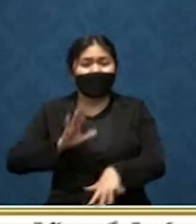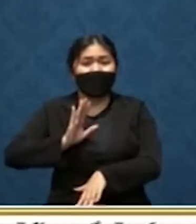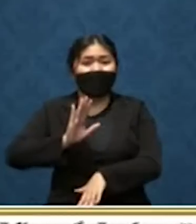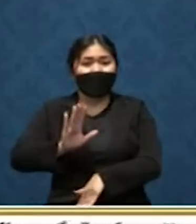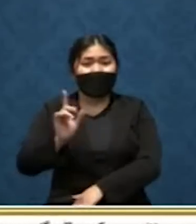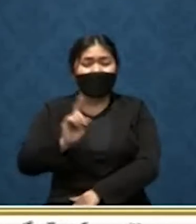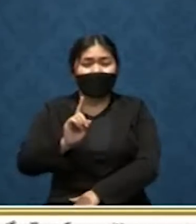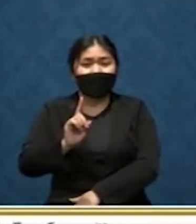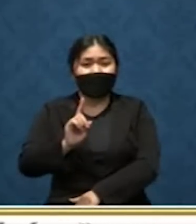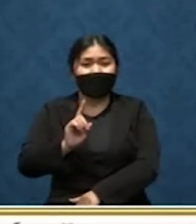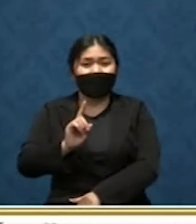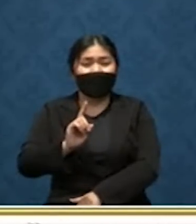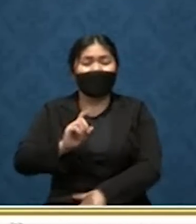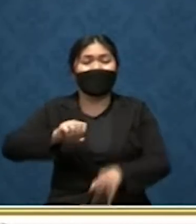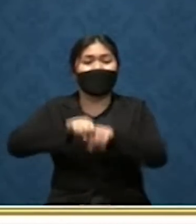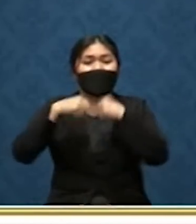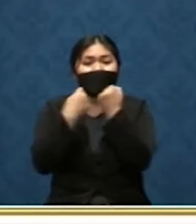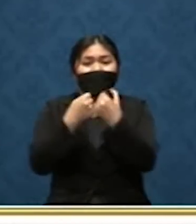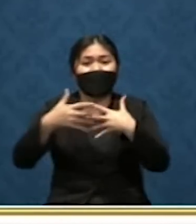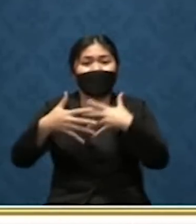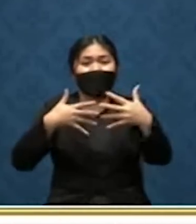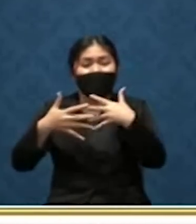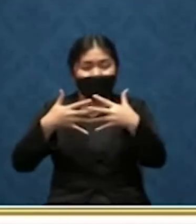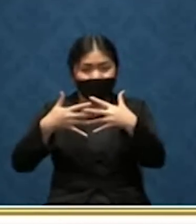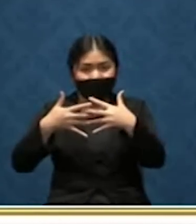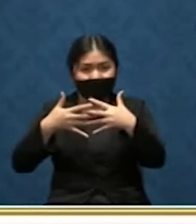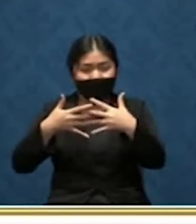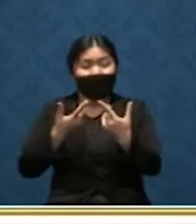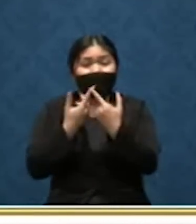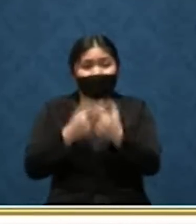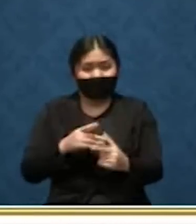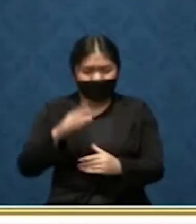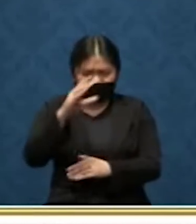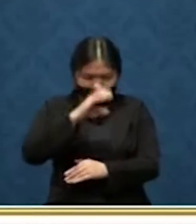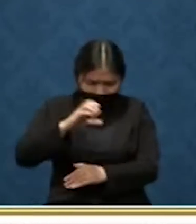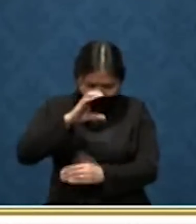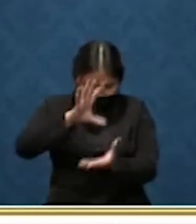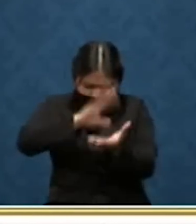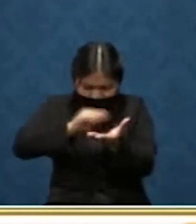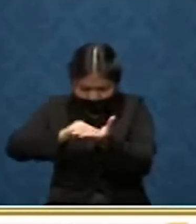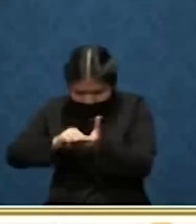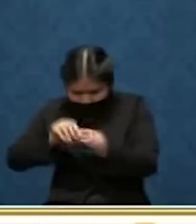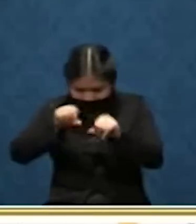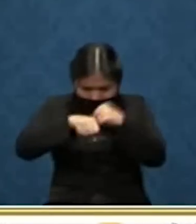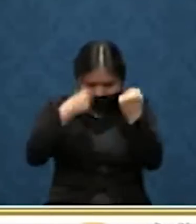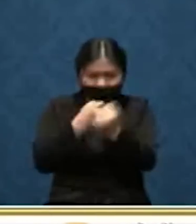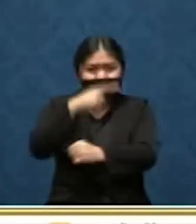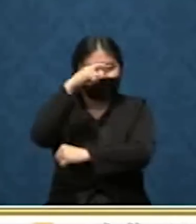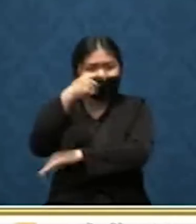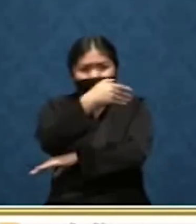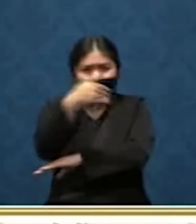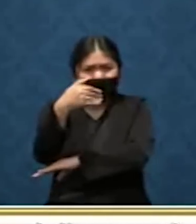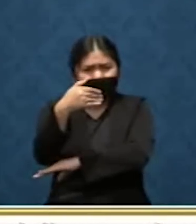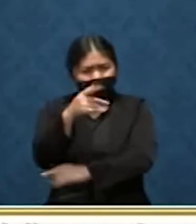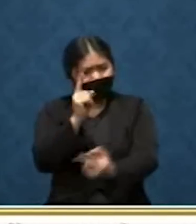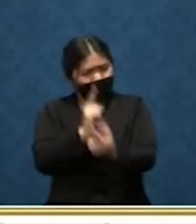สมาคมเท่าเท่าเพระพอเราไปค้นฐานข้อมูลสมาคมในประเทศไยประหากฏวไม่เคย